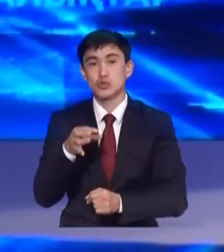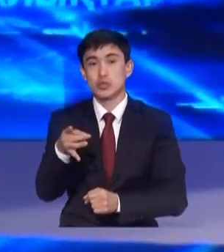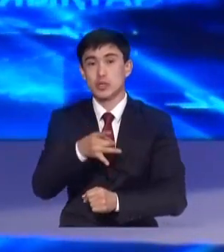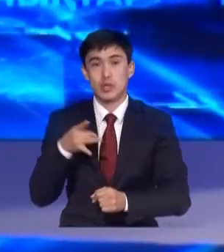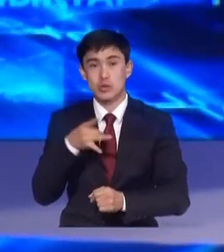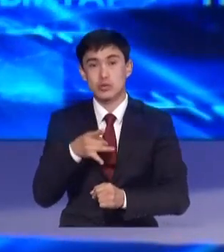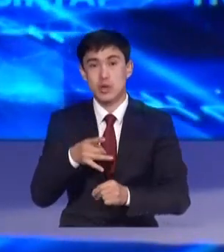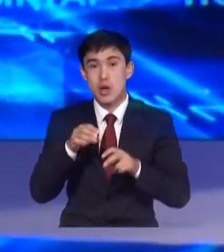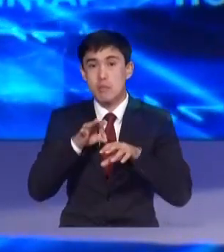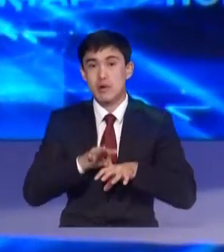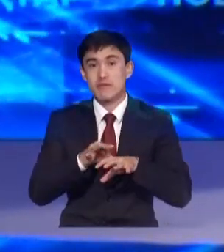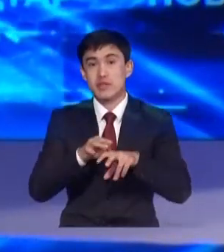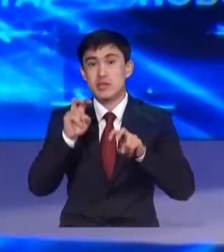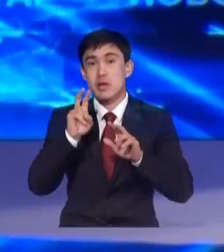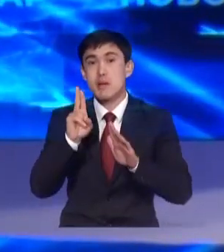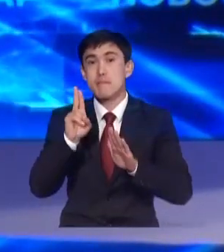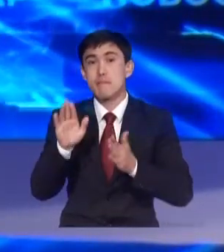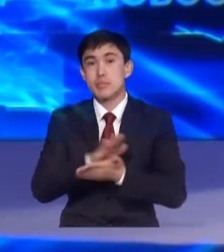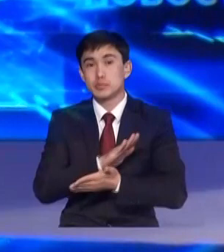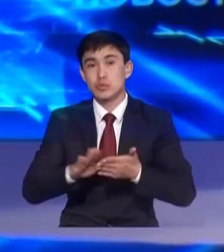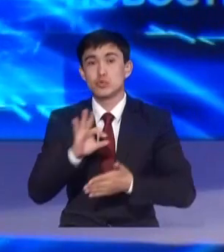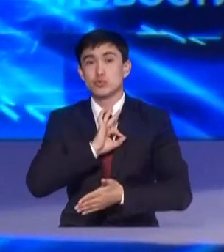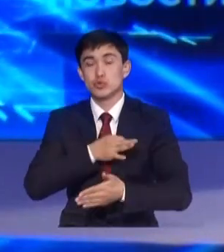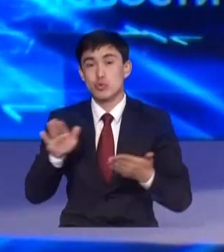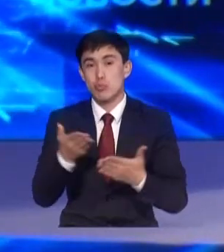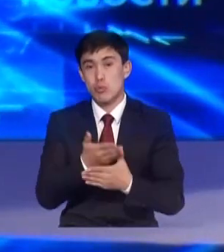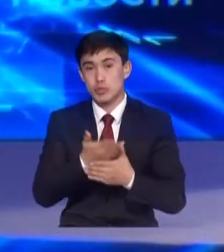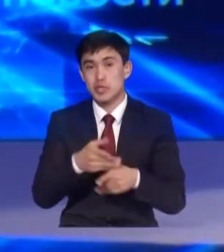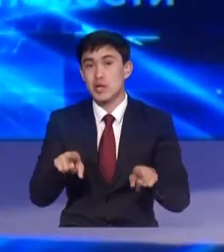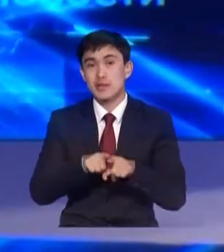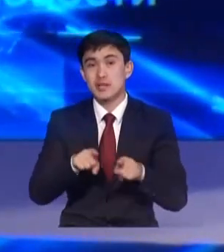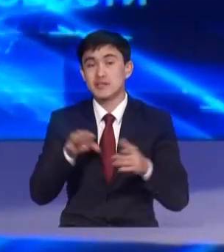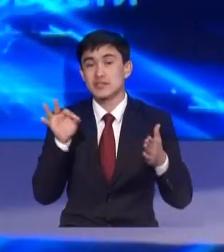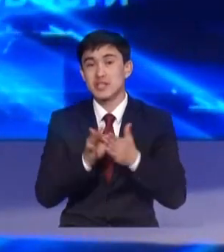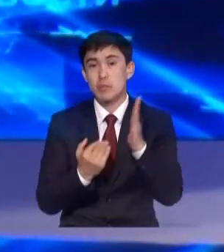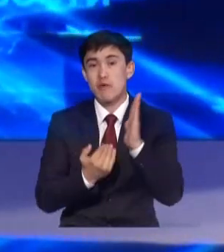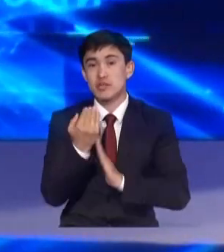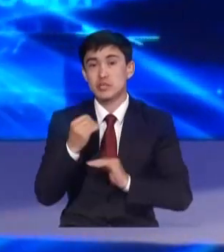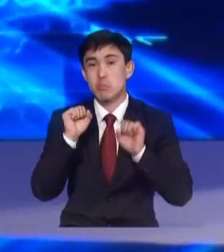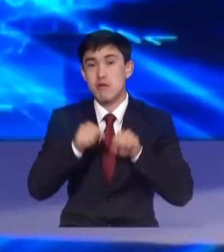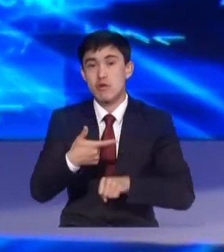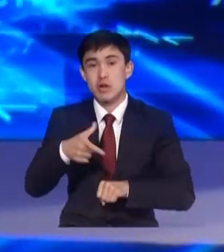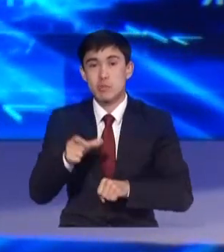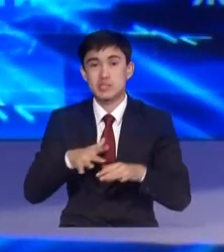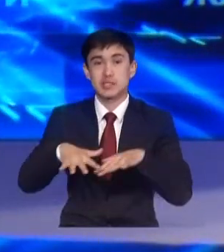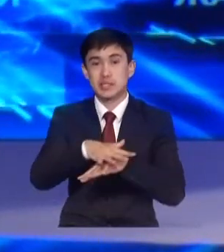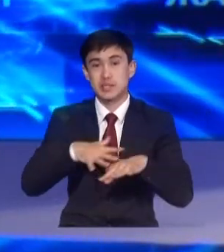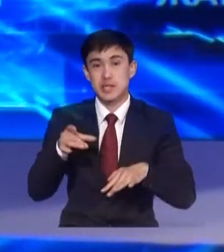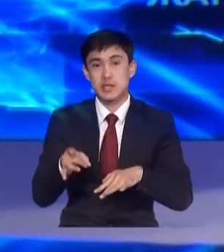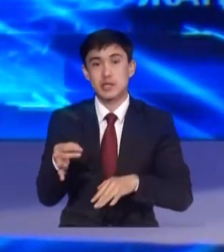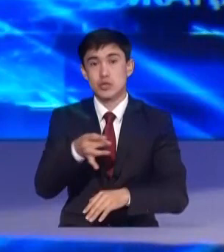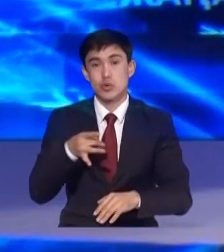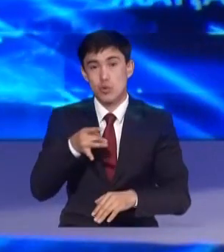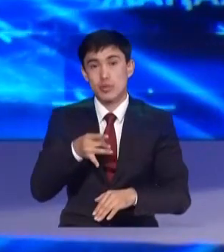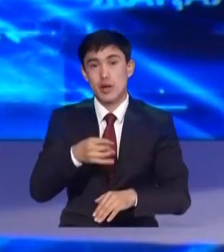и Аксузский районы для проведения безвозмездной юридической помощи, а также в целях повышения правовой грамотности